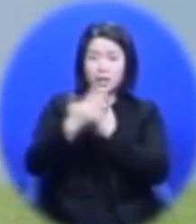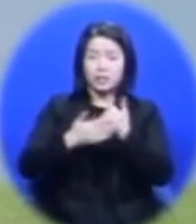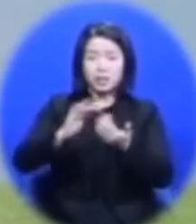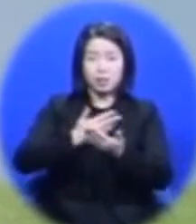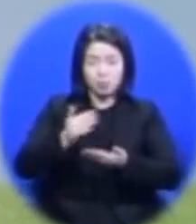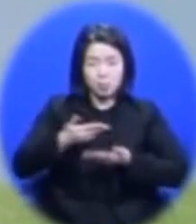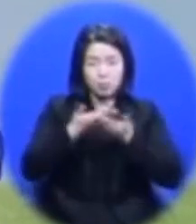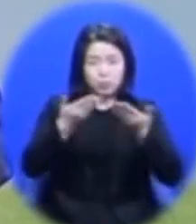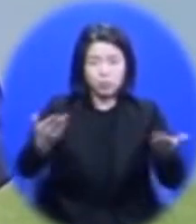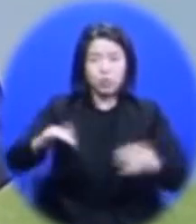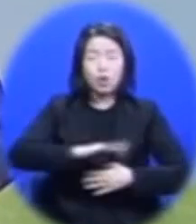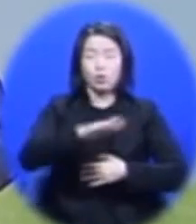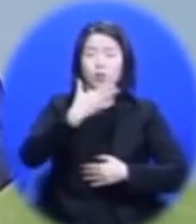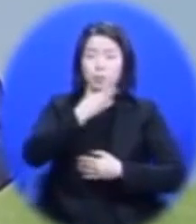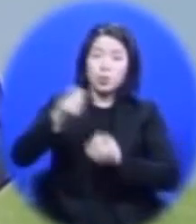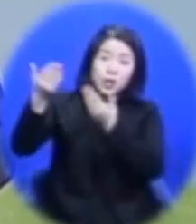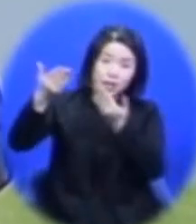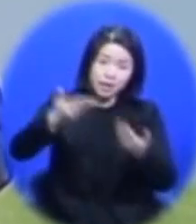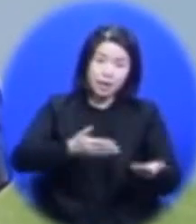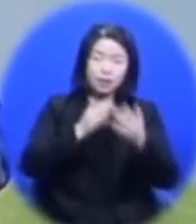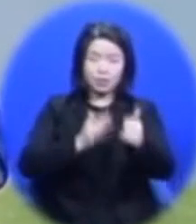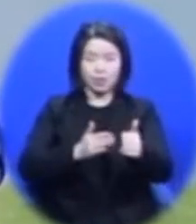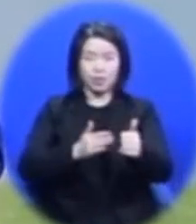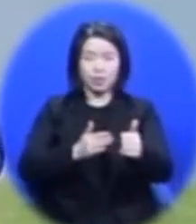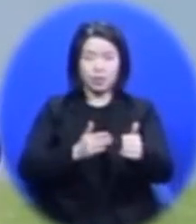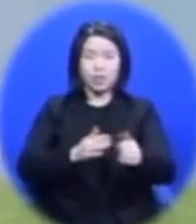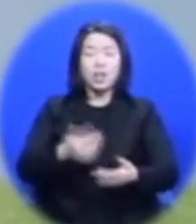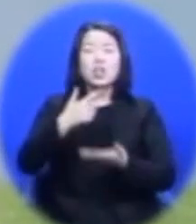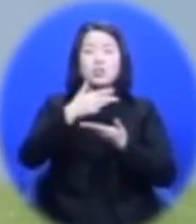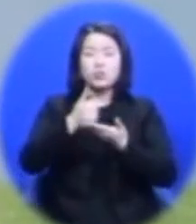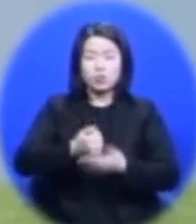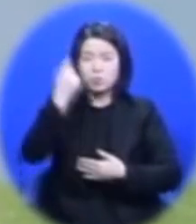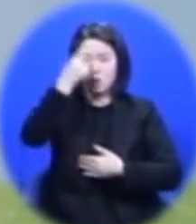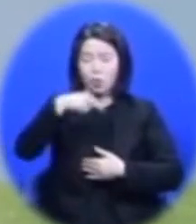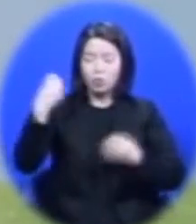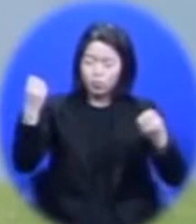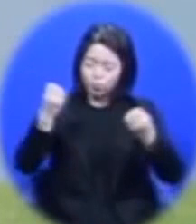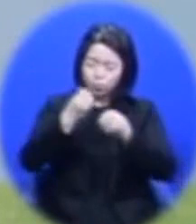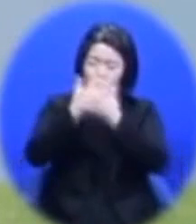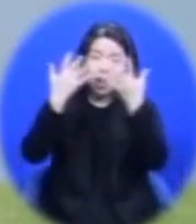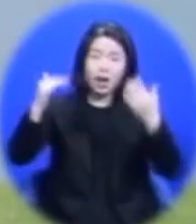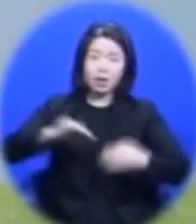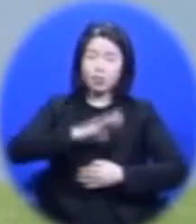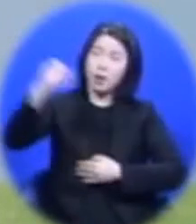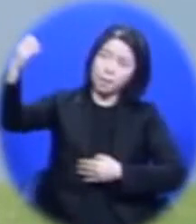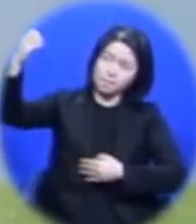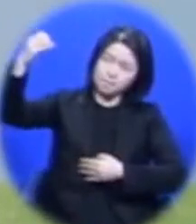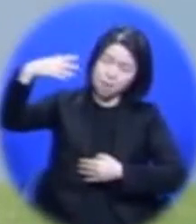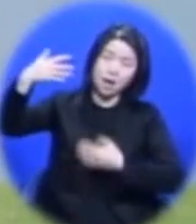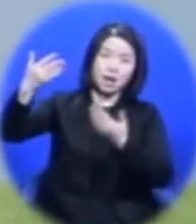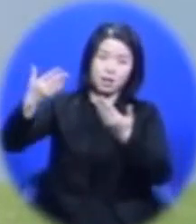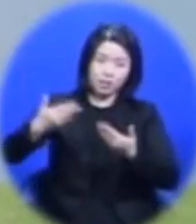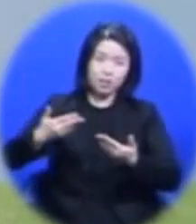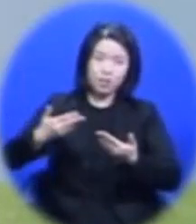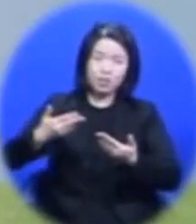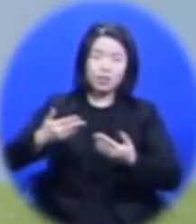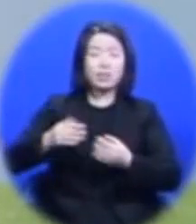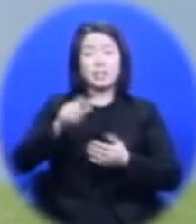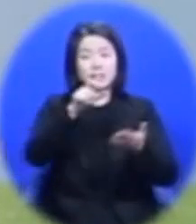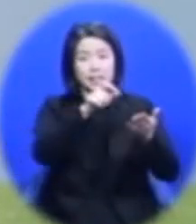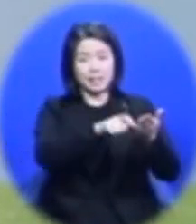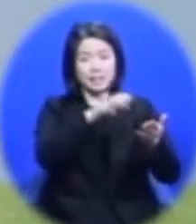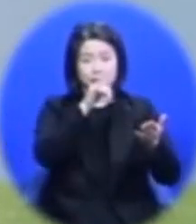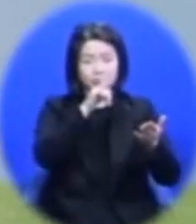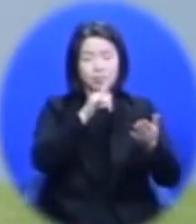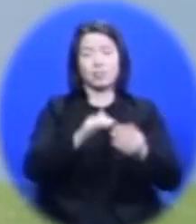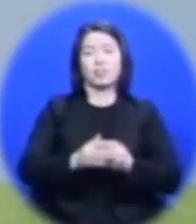주시고 우리에게 복을 내려주십시오 하고는 주님의 얼굴을 환하게 우리에게 비추어 주시어서 라고 그렇게